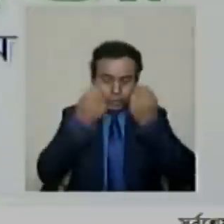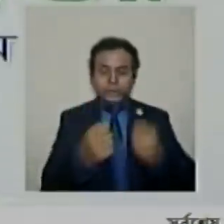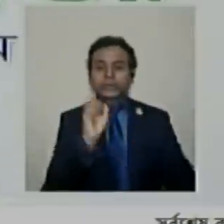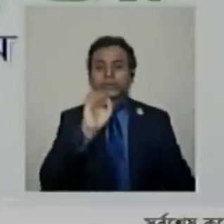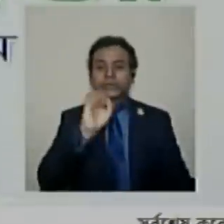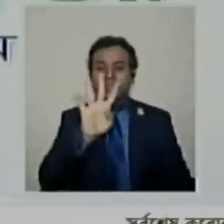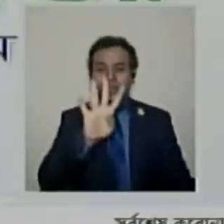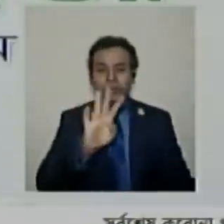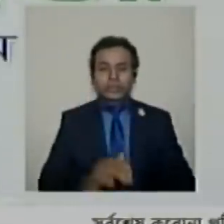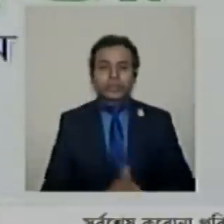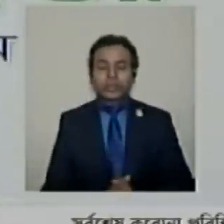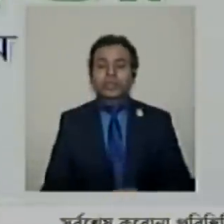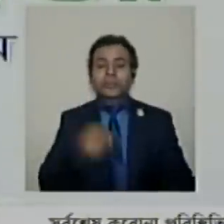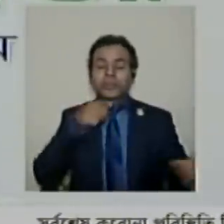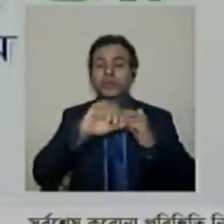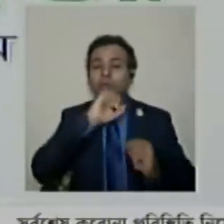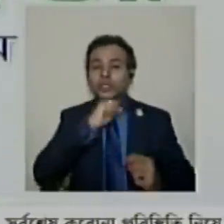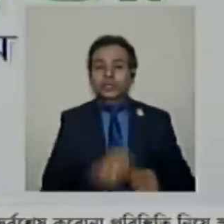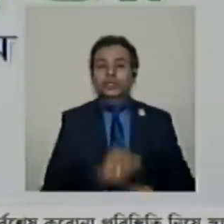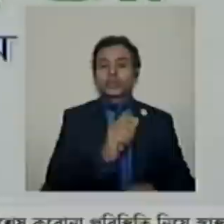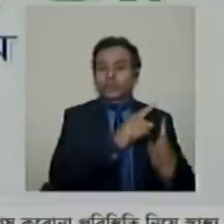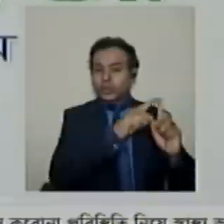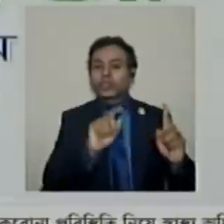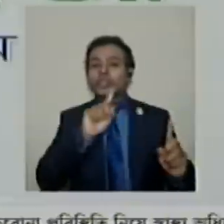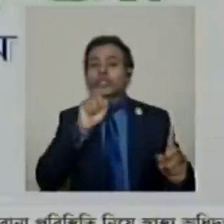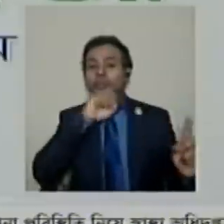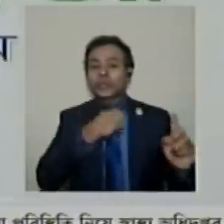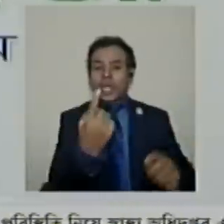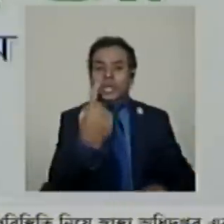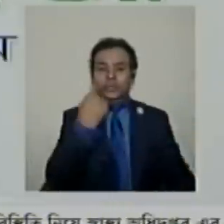যারা মৃত্যুবরণ করেছেন তাদের মধ্যে পুরুষ 35, নারী 4 জন।